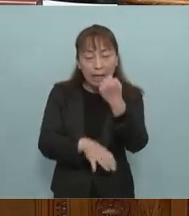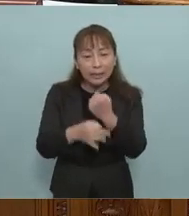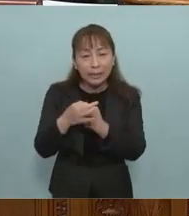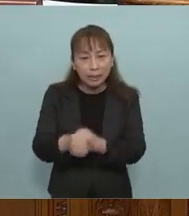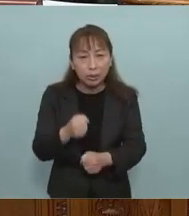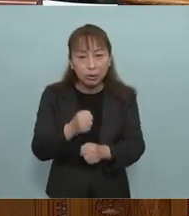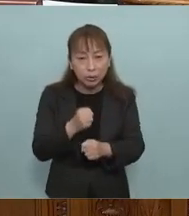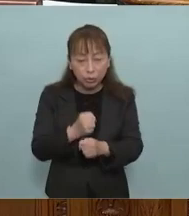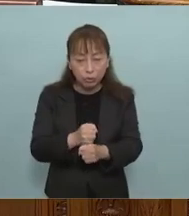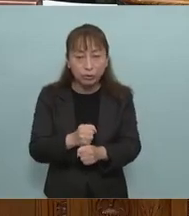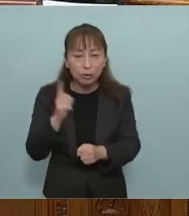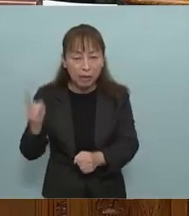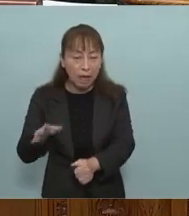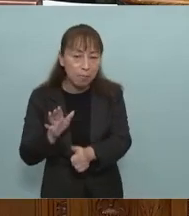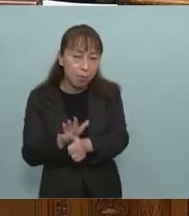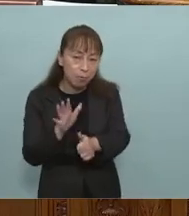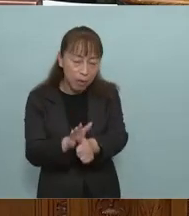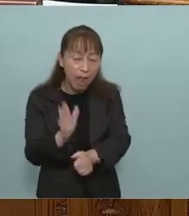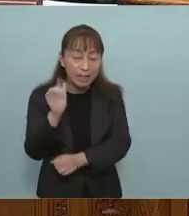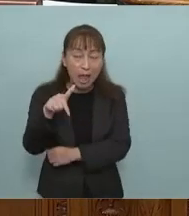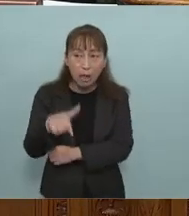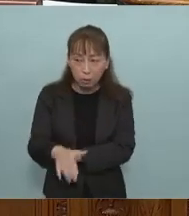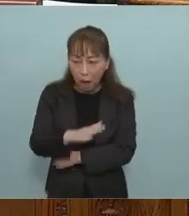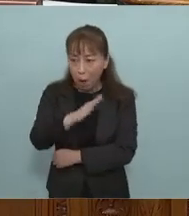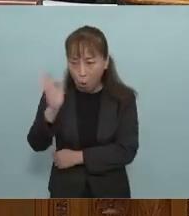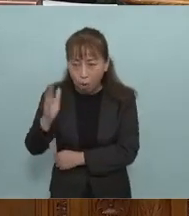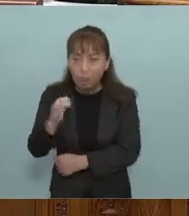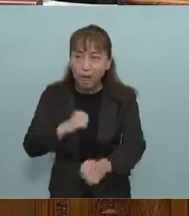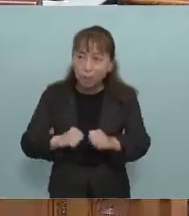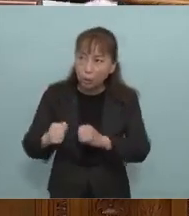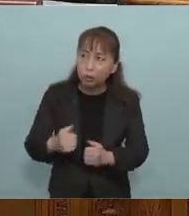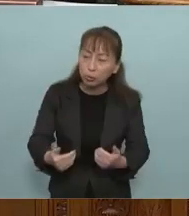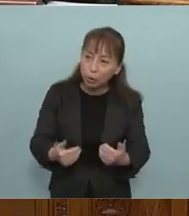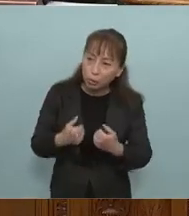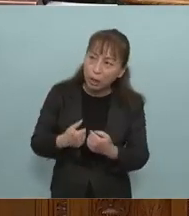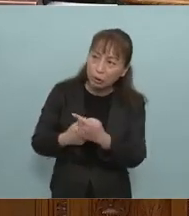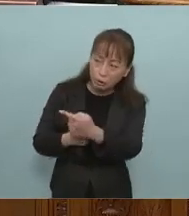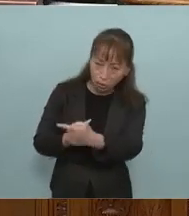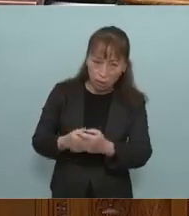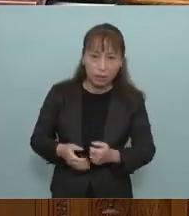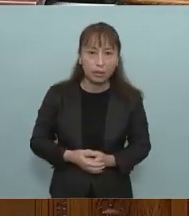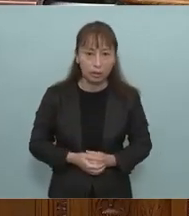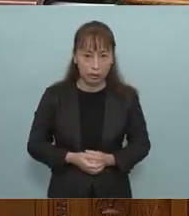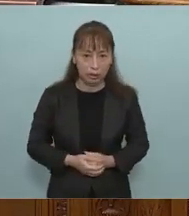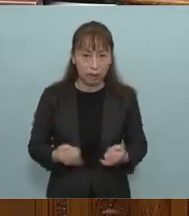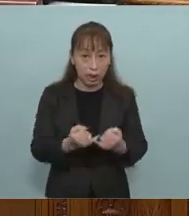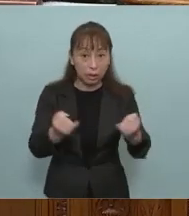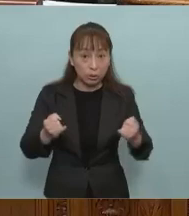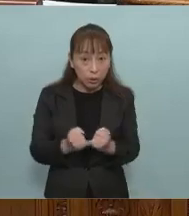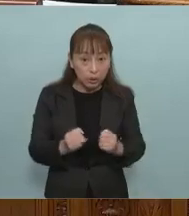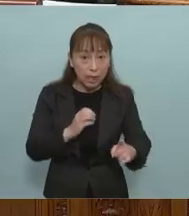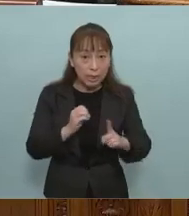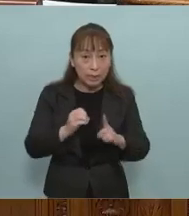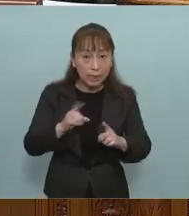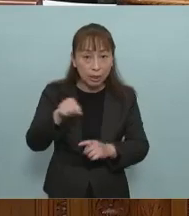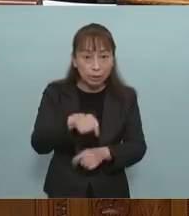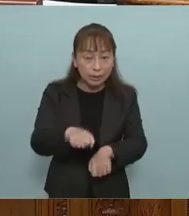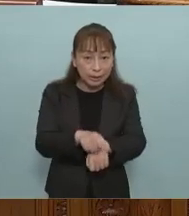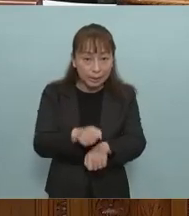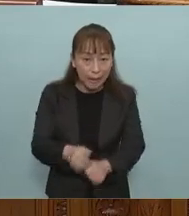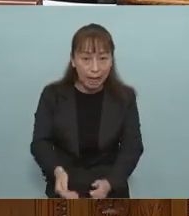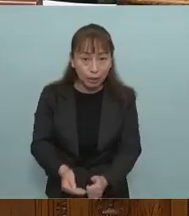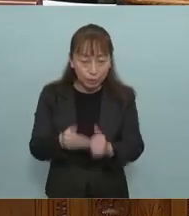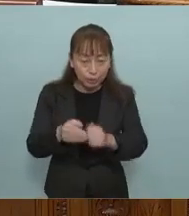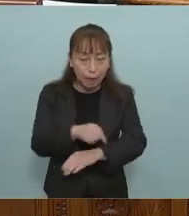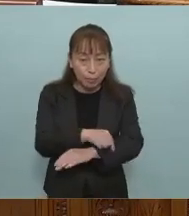に支援するなど、政府が本気で取り組む姿勢を示すべきです。女性デジタル人材育成プランへ